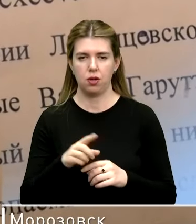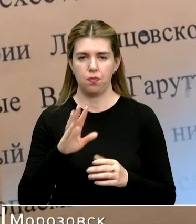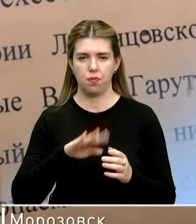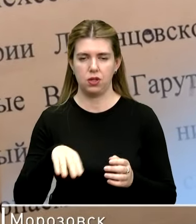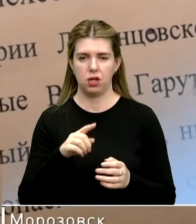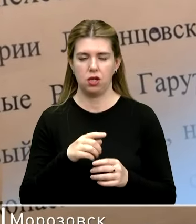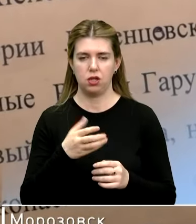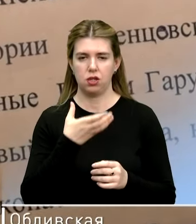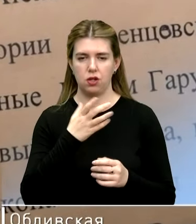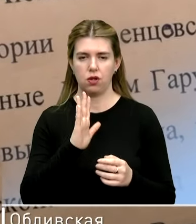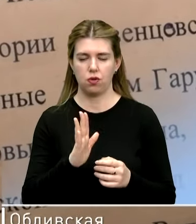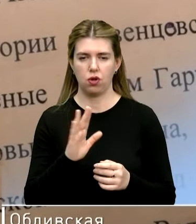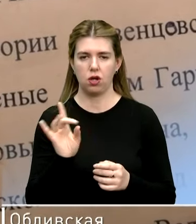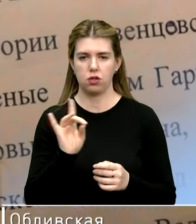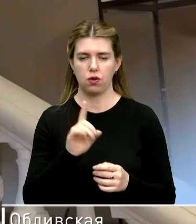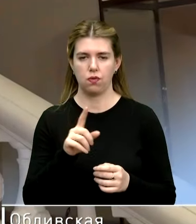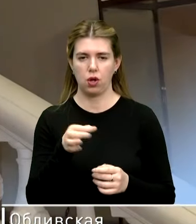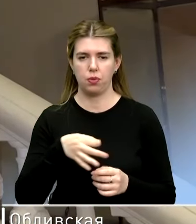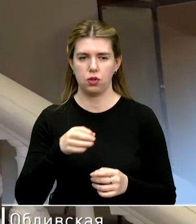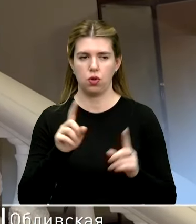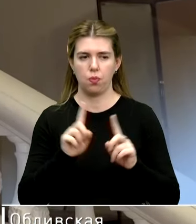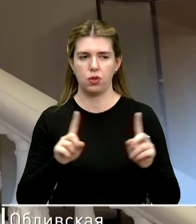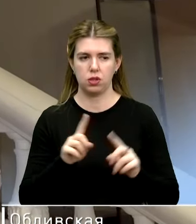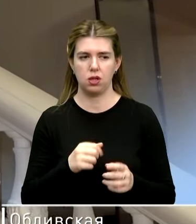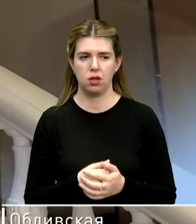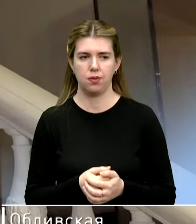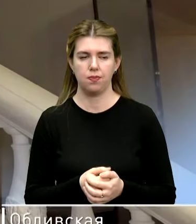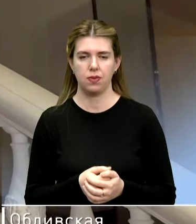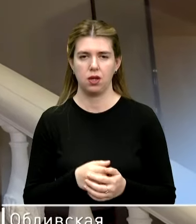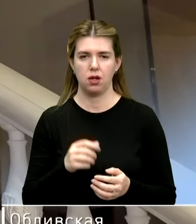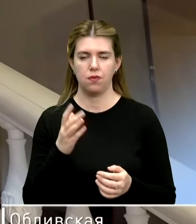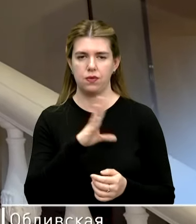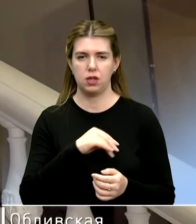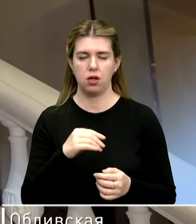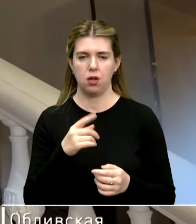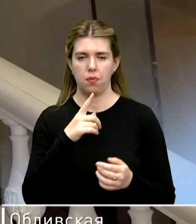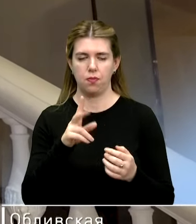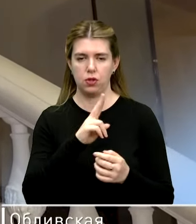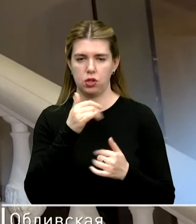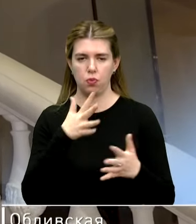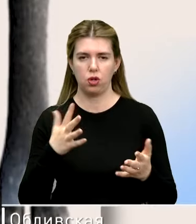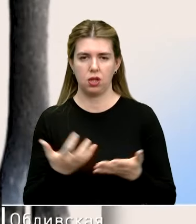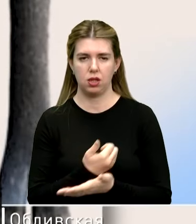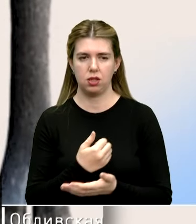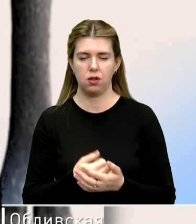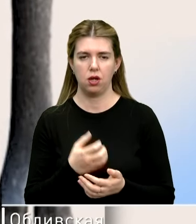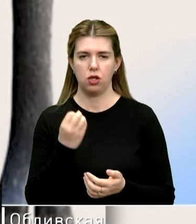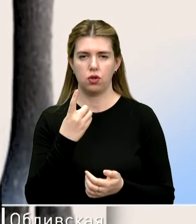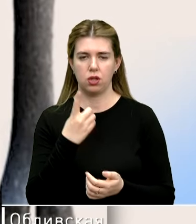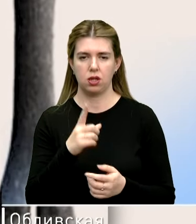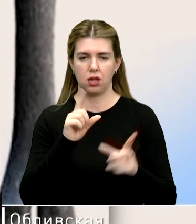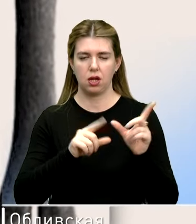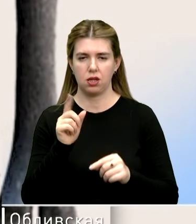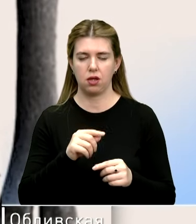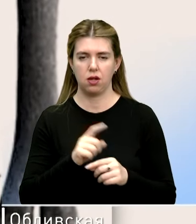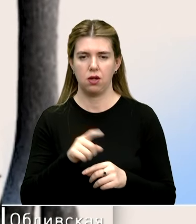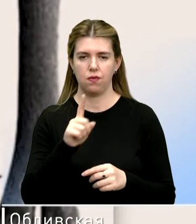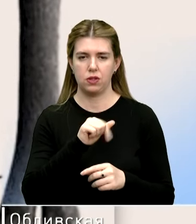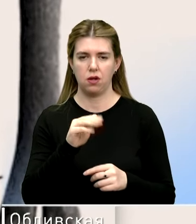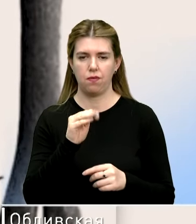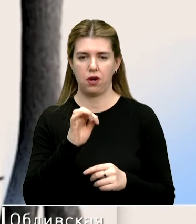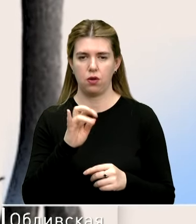нижней челюсти, есть только в Ростовском областном музее краеведения. Целого же пока никто не смог найти. Еще один редкий экспонат